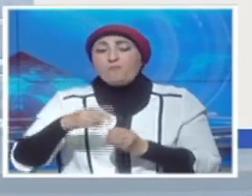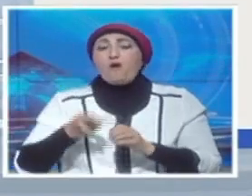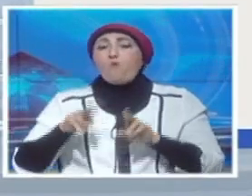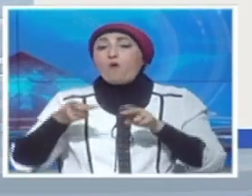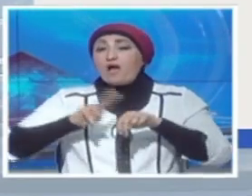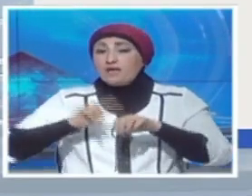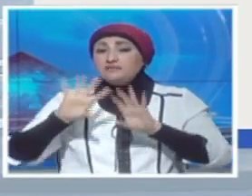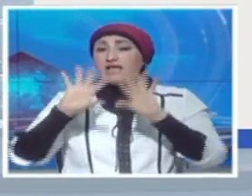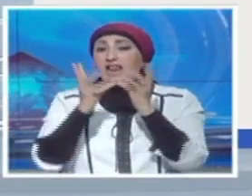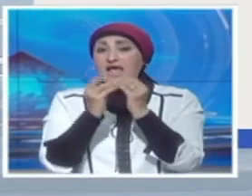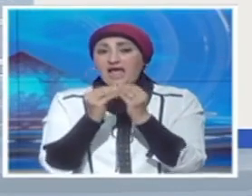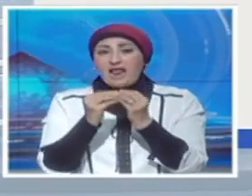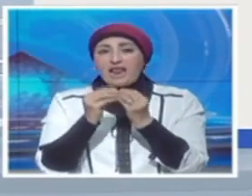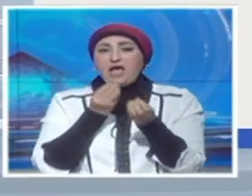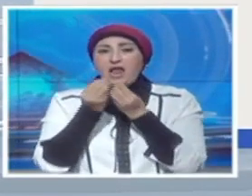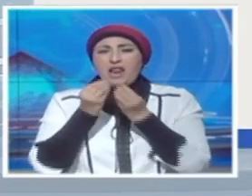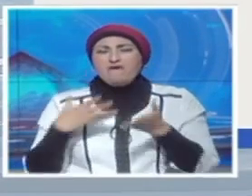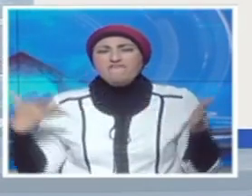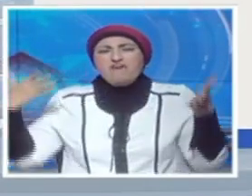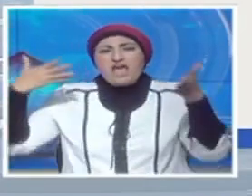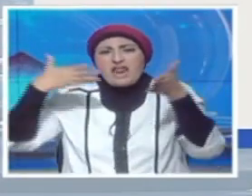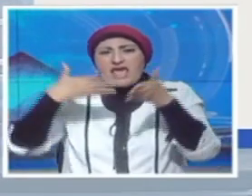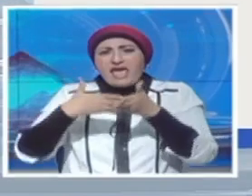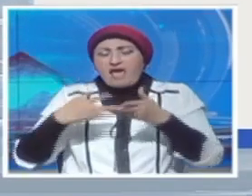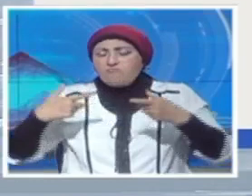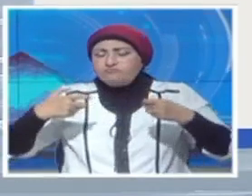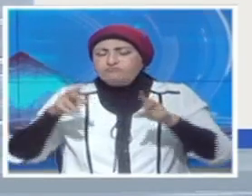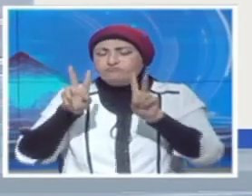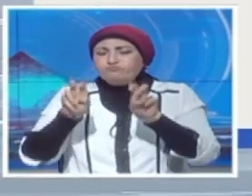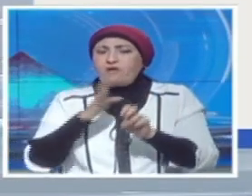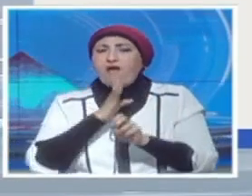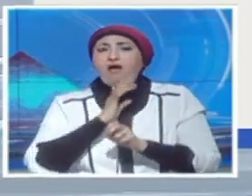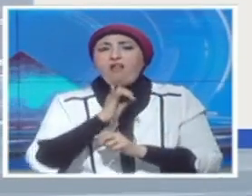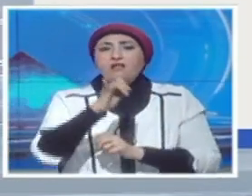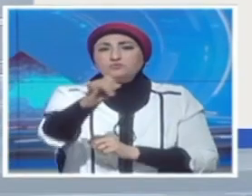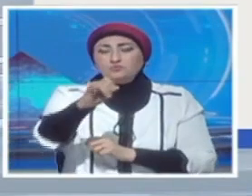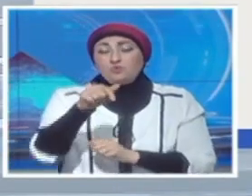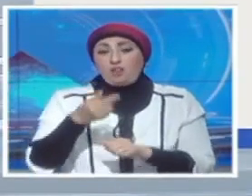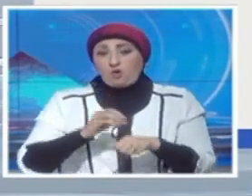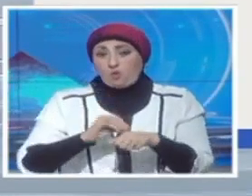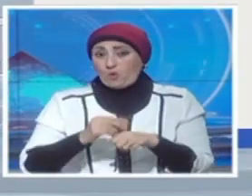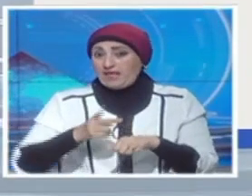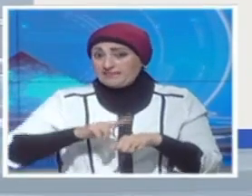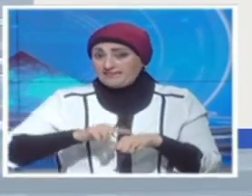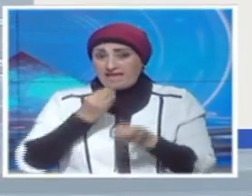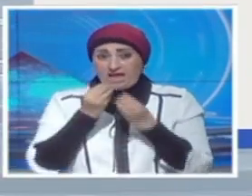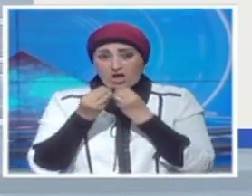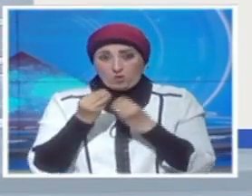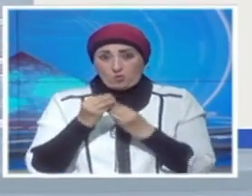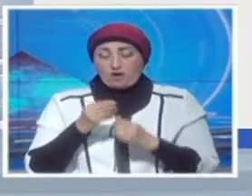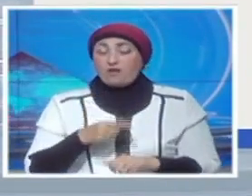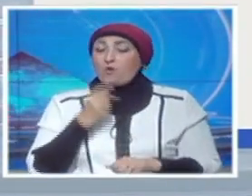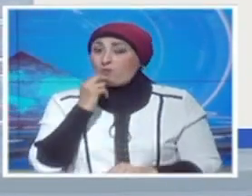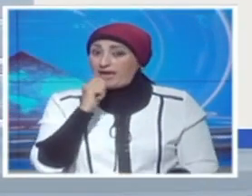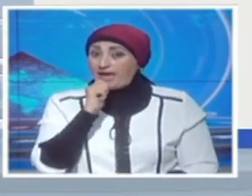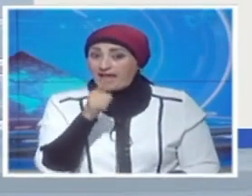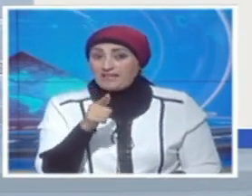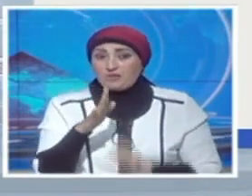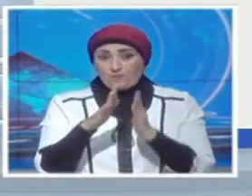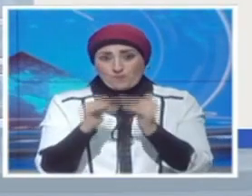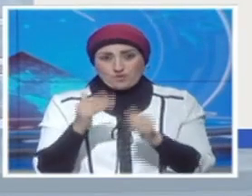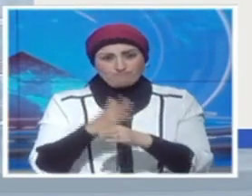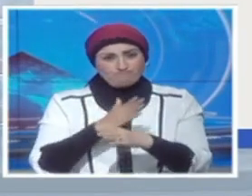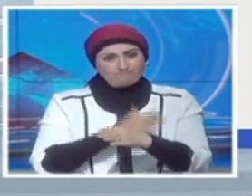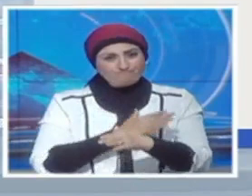الإقليميين والدوليين للتوصل لوقف شامل ودائم لإطلاق النار واستئناف الحوار. وأشادت